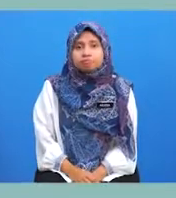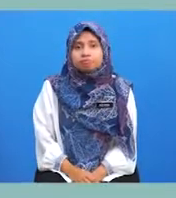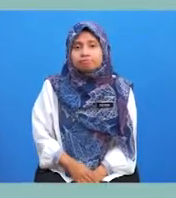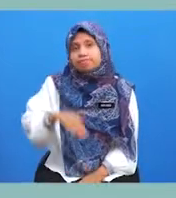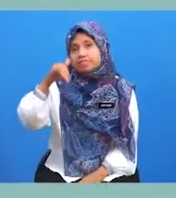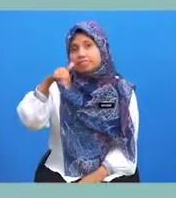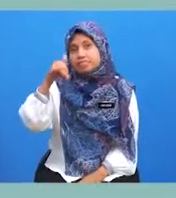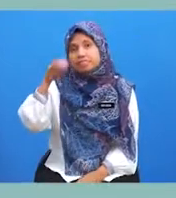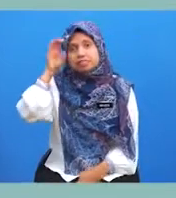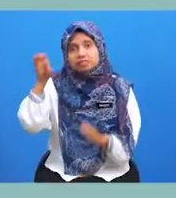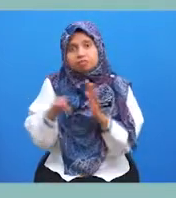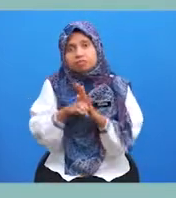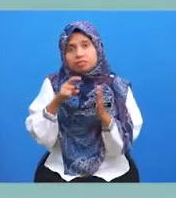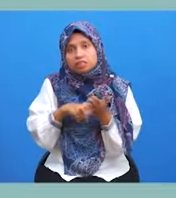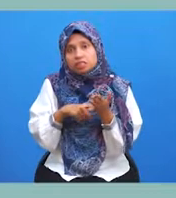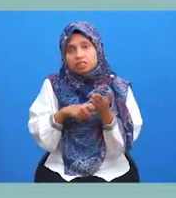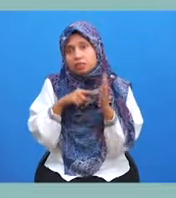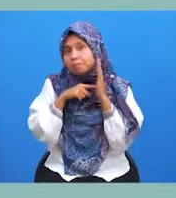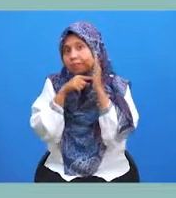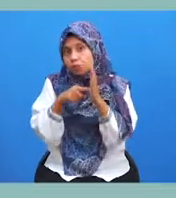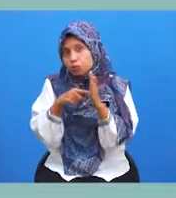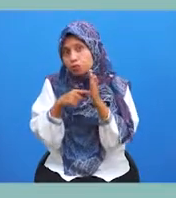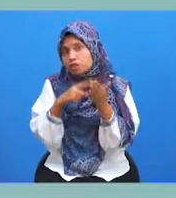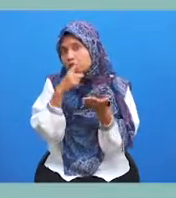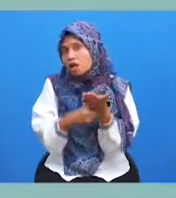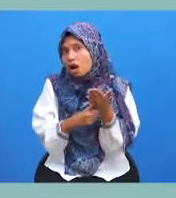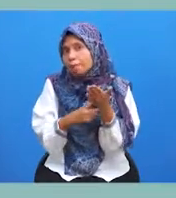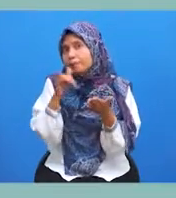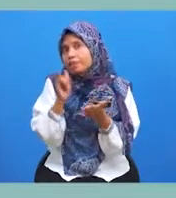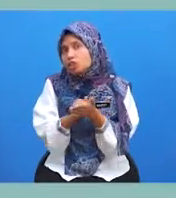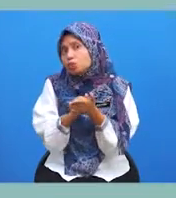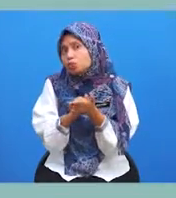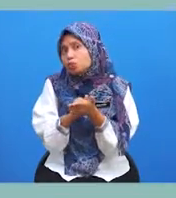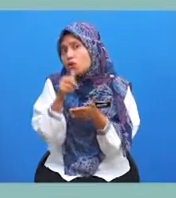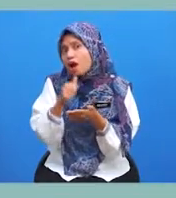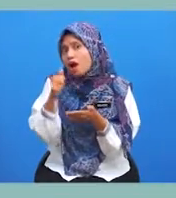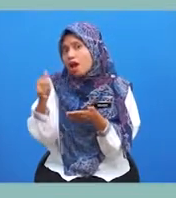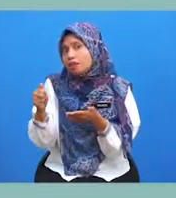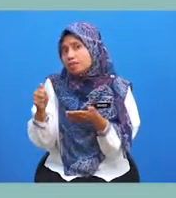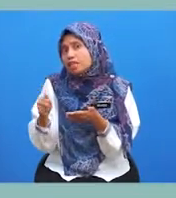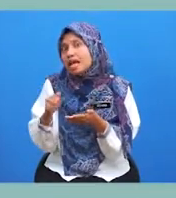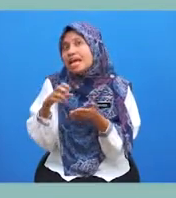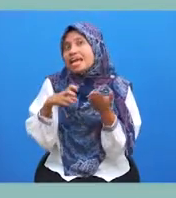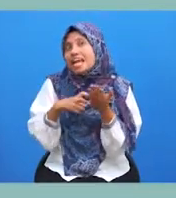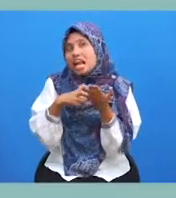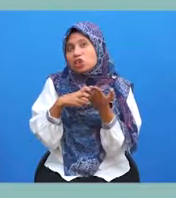Ya, gambar ini menunjukkan apa itu alatan